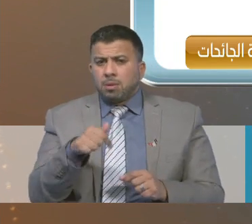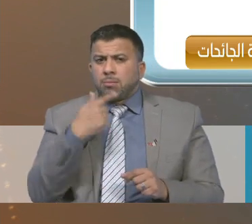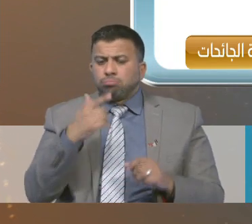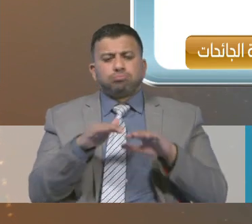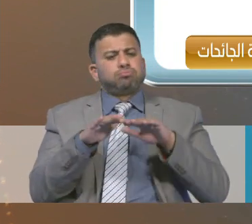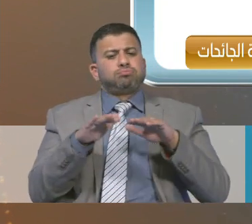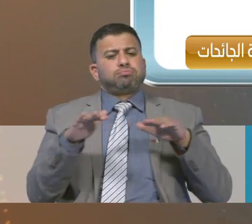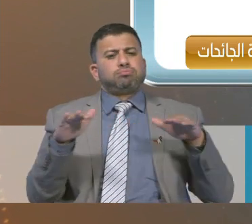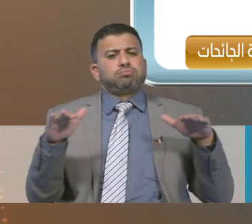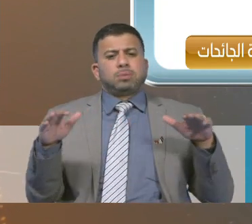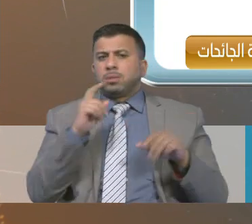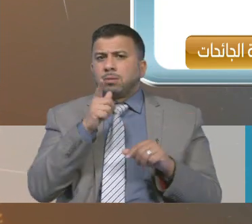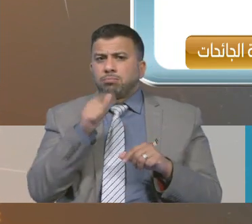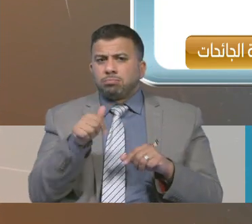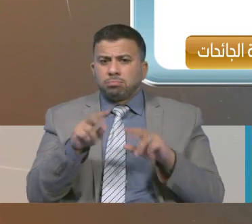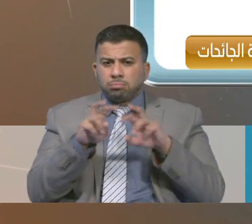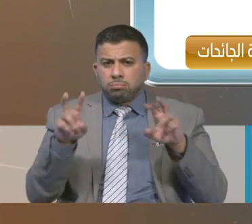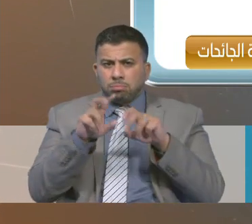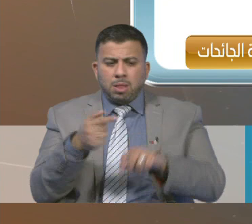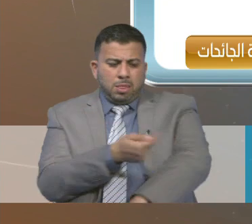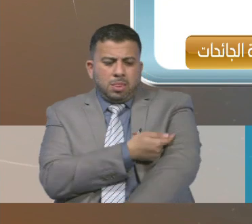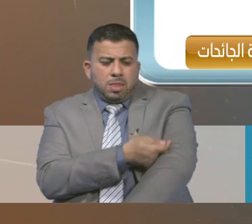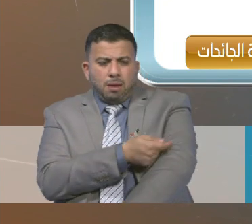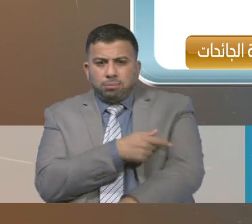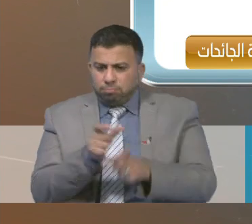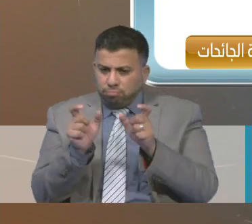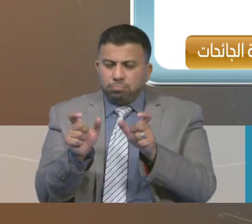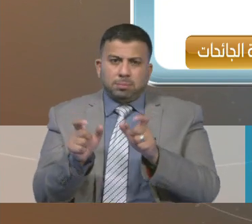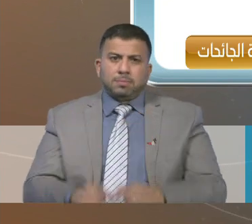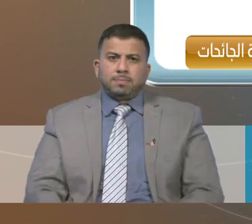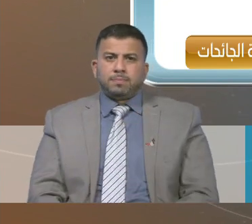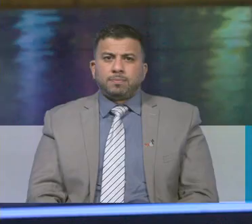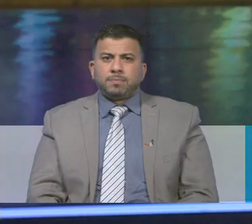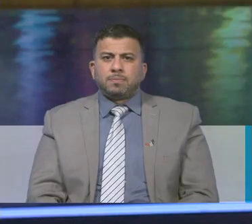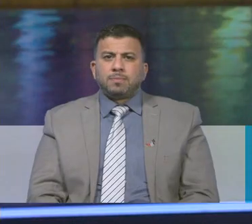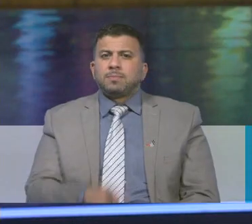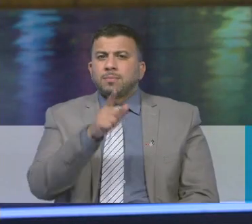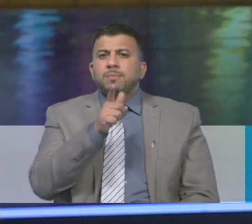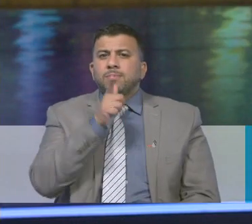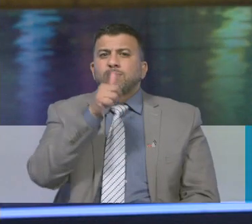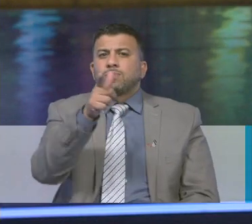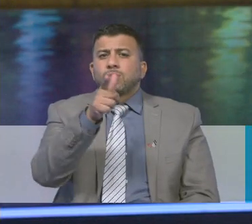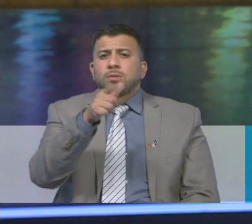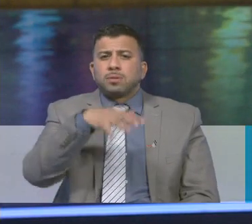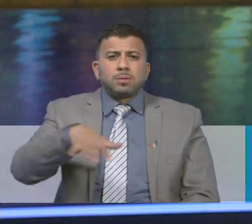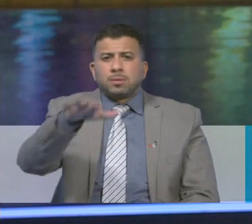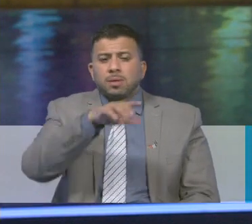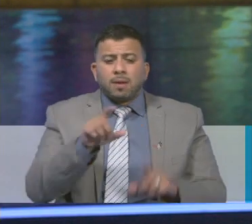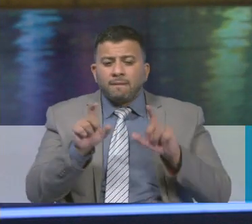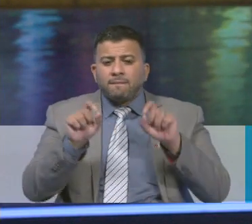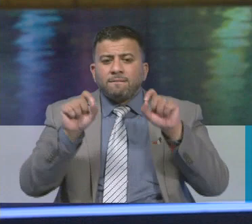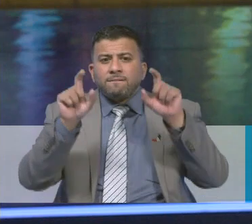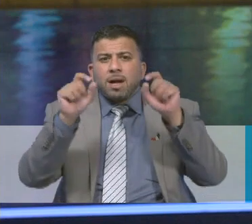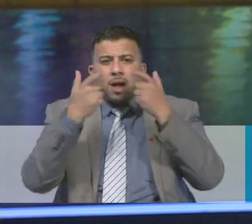جدا ويخضعون للعناية الطبية. نعم دكتور، كلمة توجهها للجمهور للوقاية